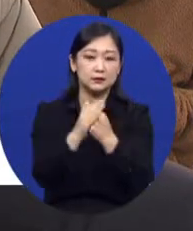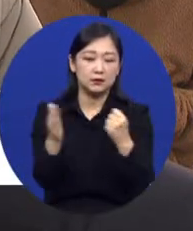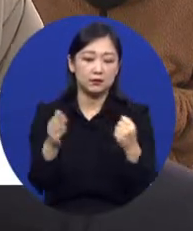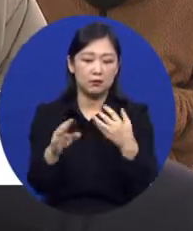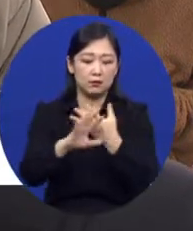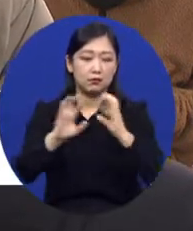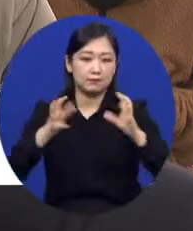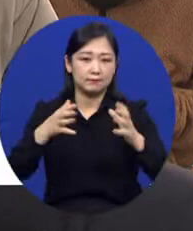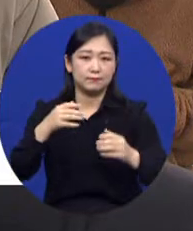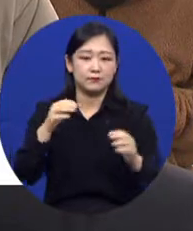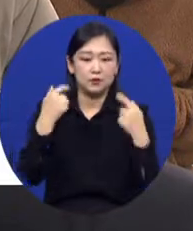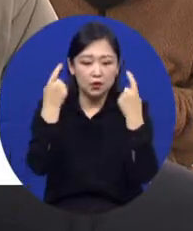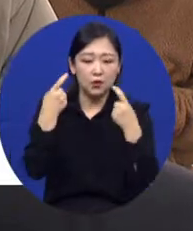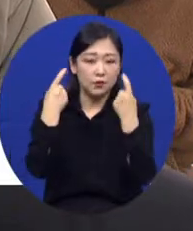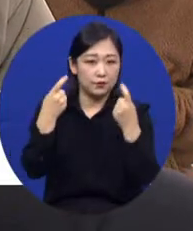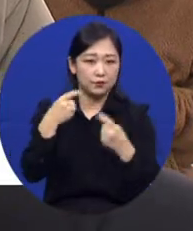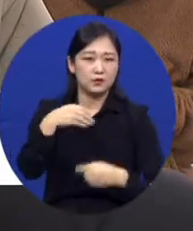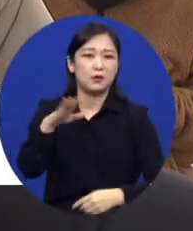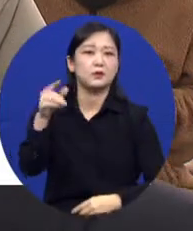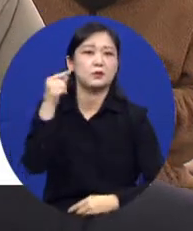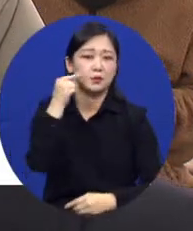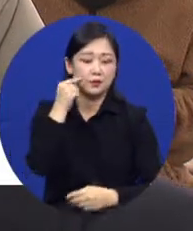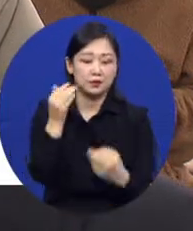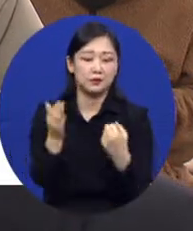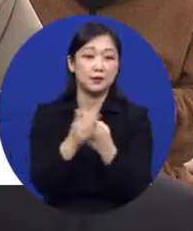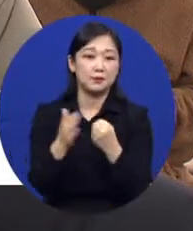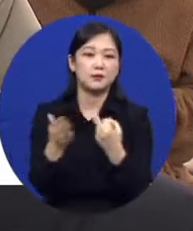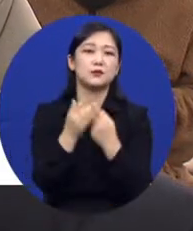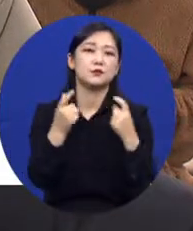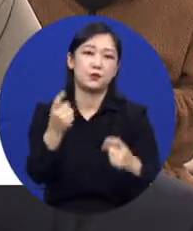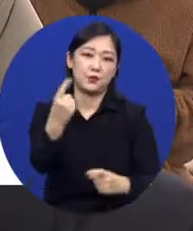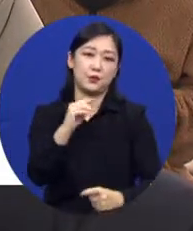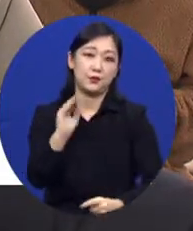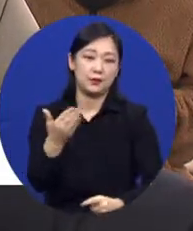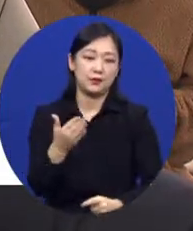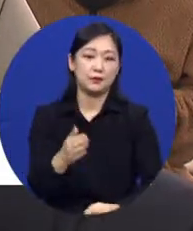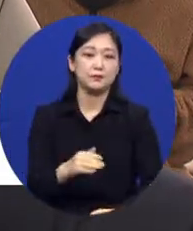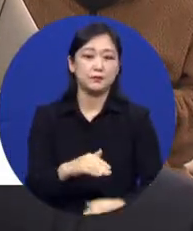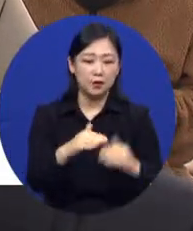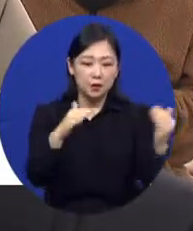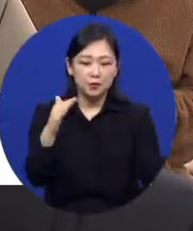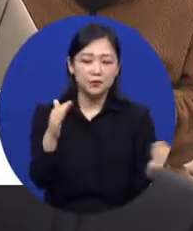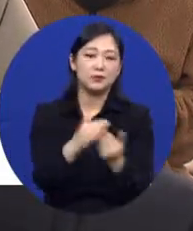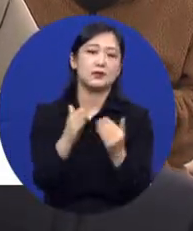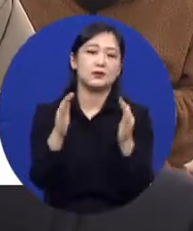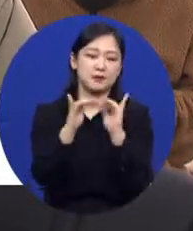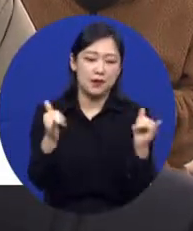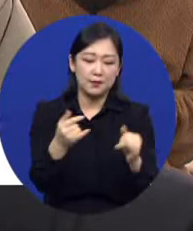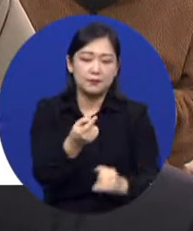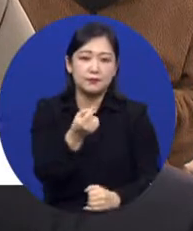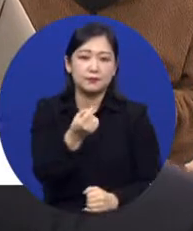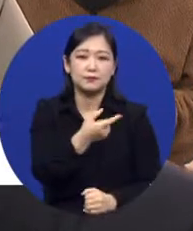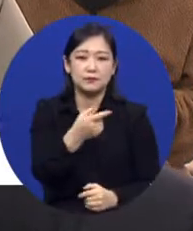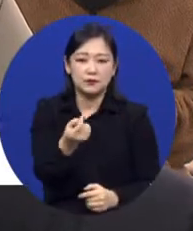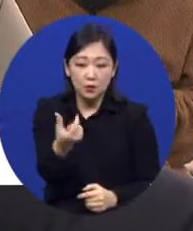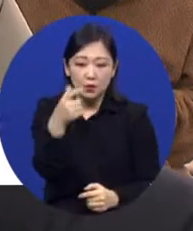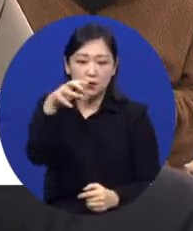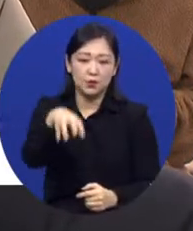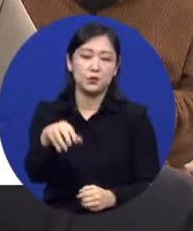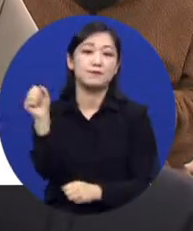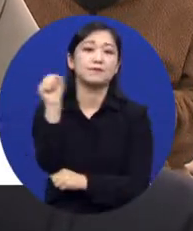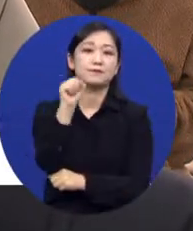해외는 못 가고 이렇게 제스터 오게 되었습니다 최대한 그 사람이 없는 것으로 차 즉 자동차 타고